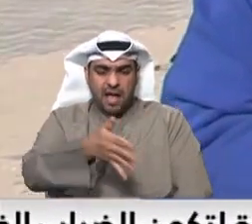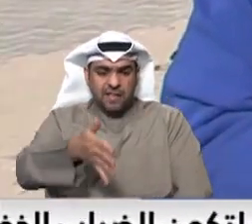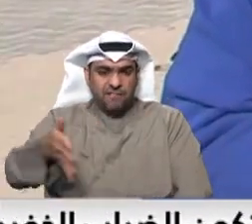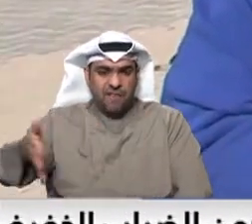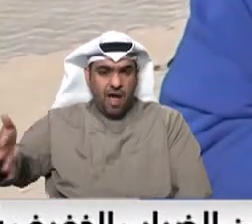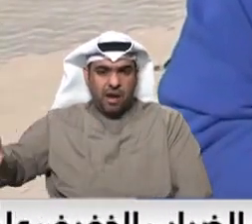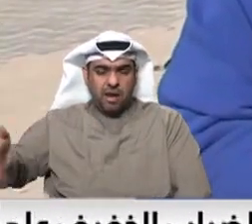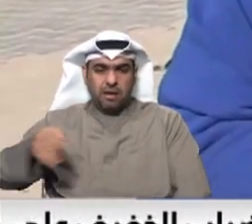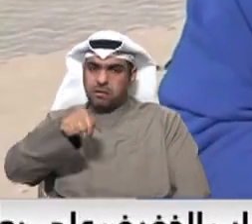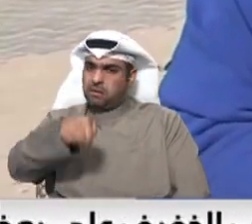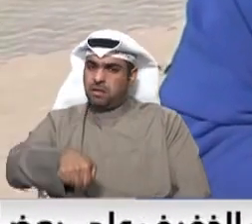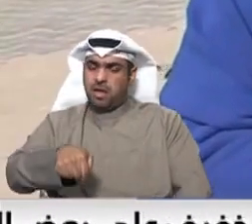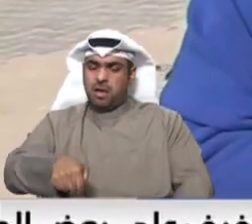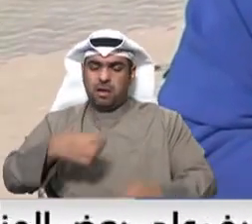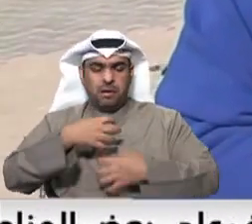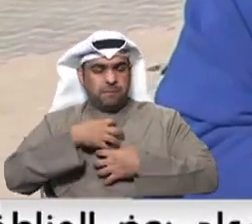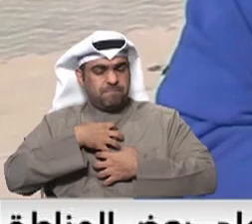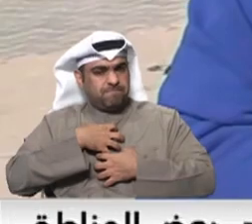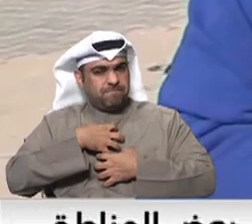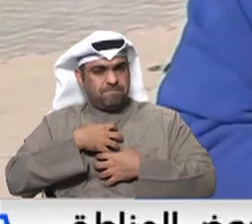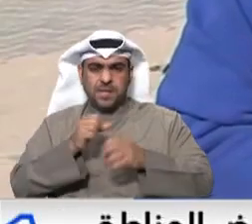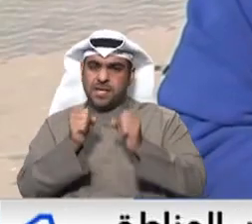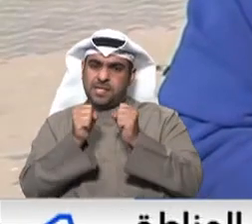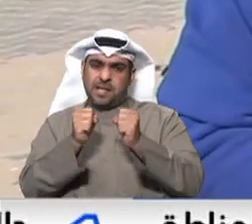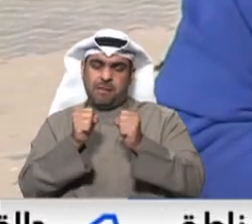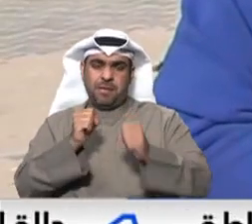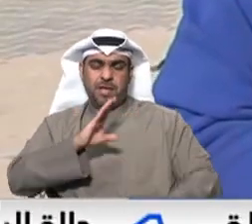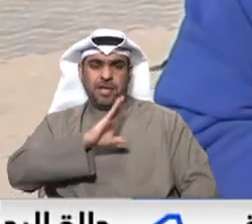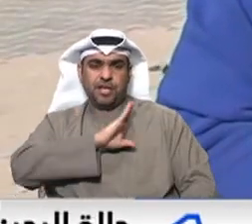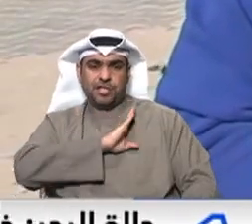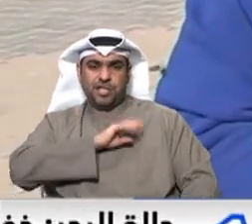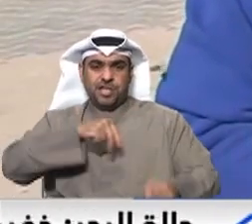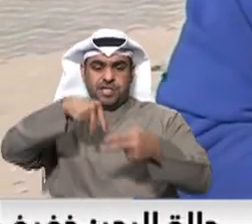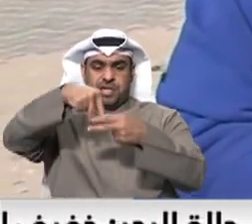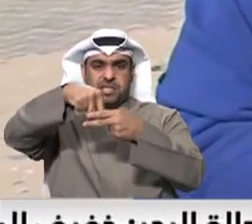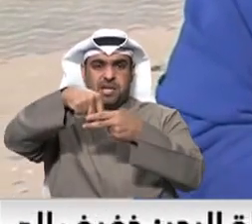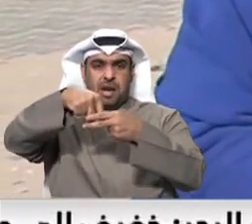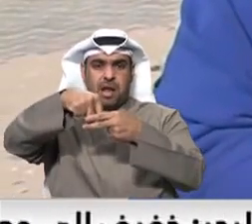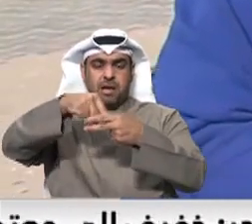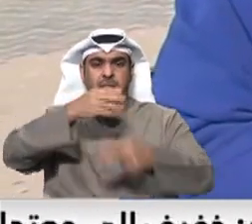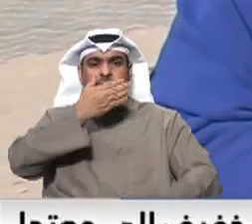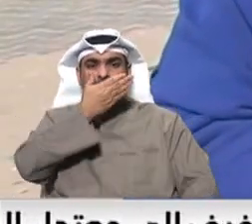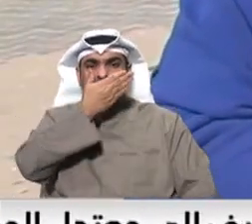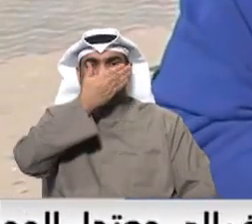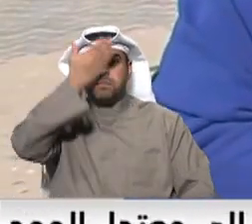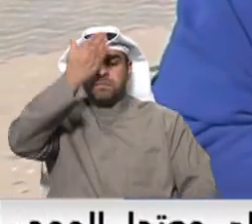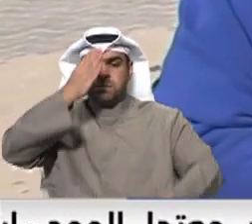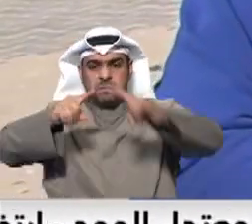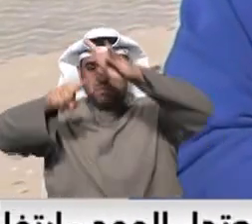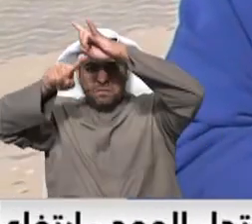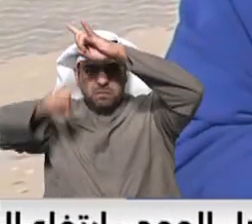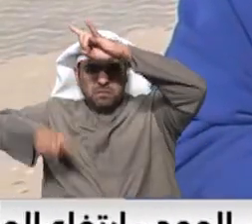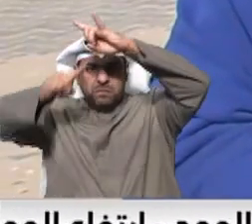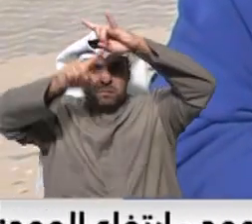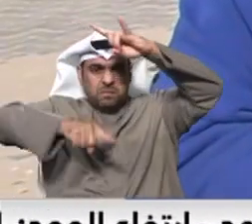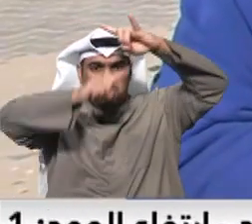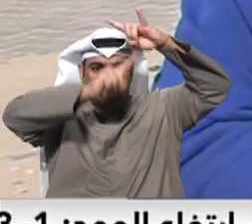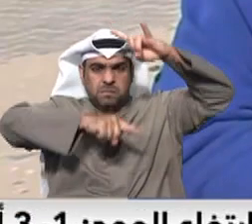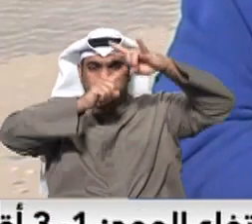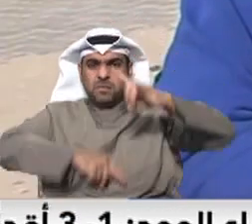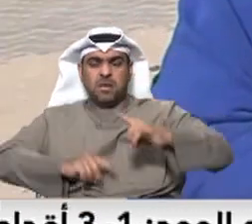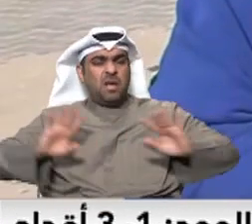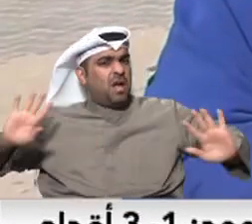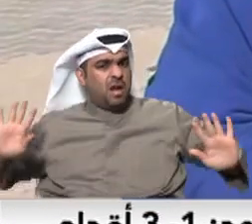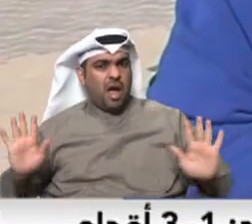للغاية، فالاحتلال في عدوانه لا يفرق بين أحد، فالجميع مستهدف هنا ومعرض للإصابة